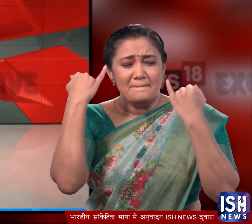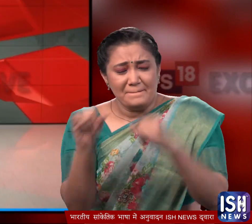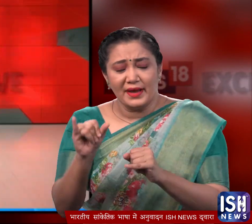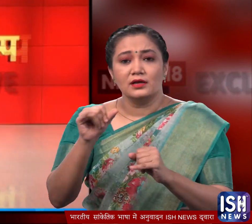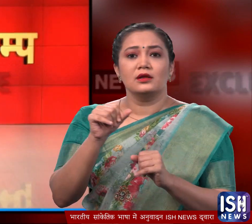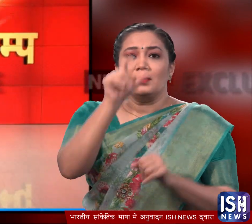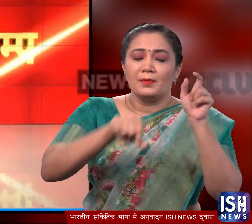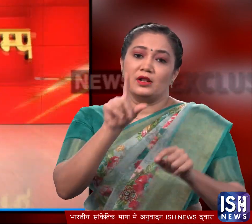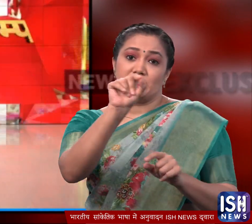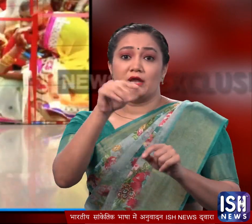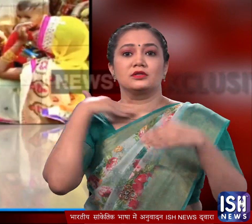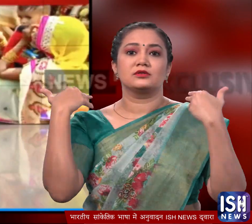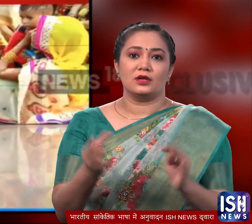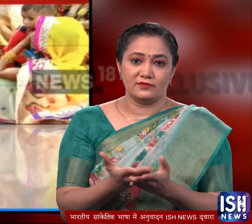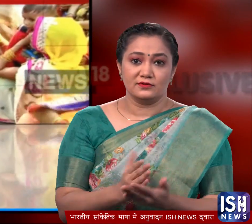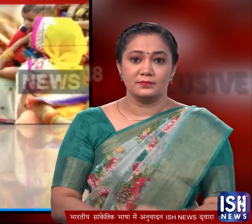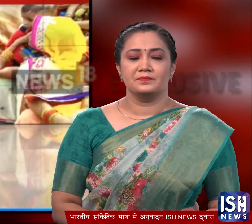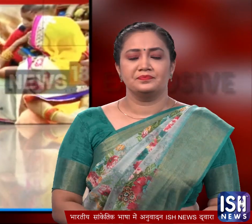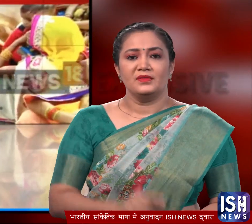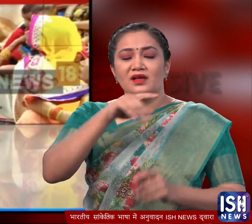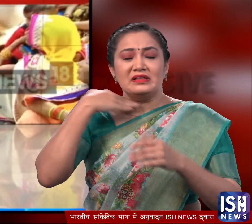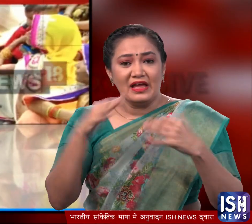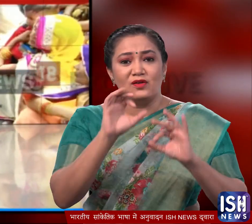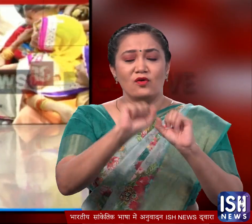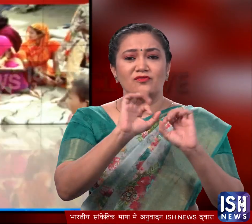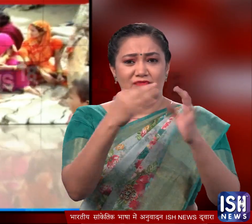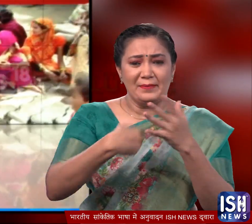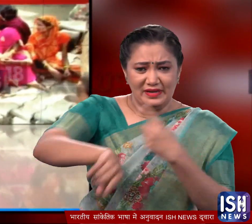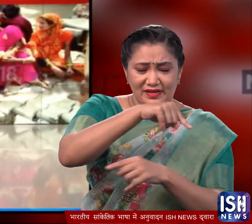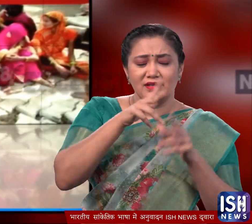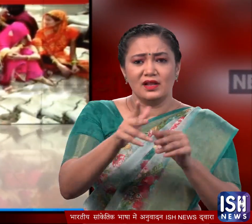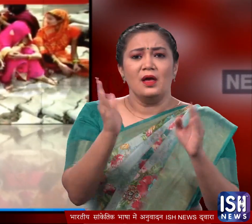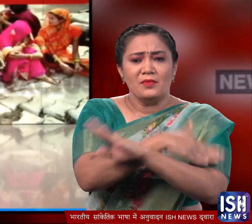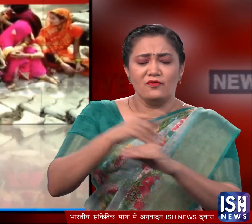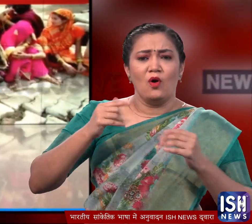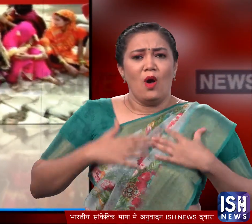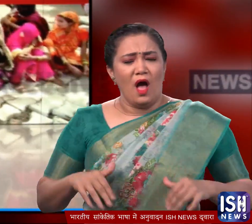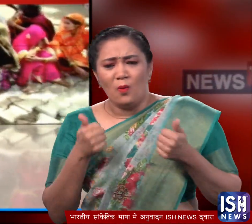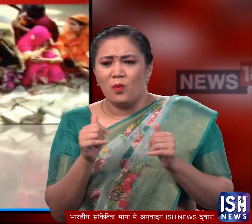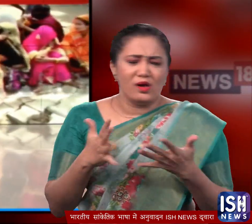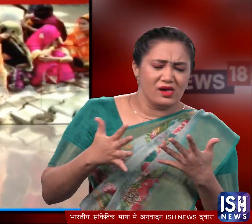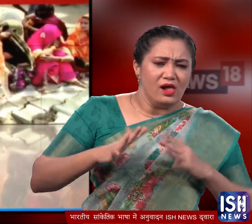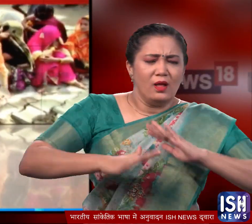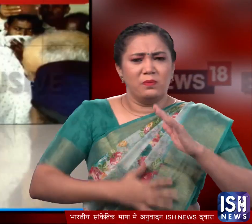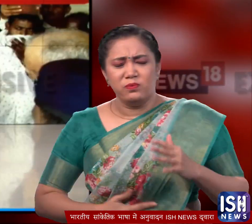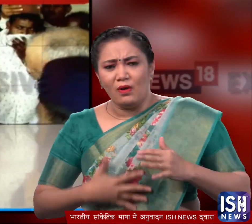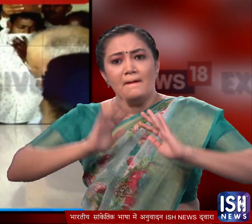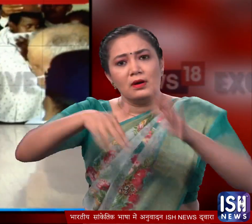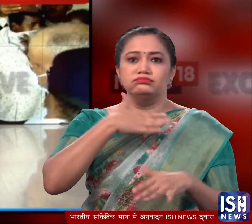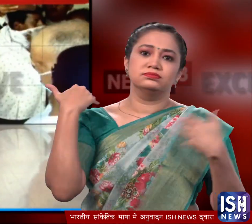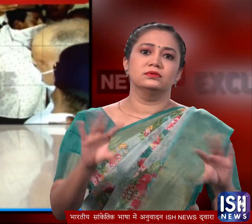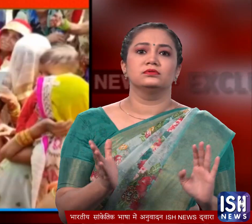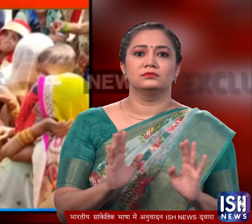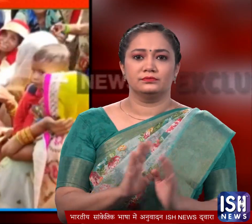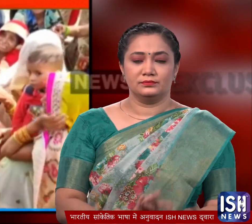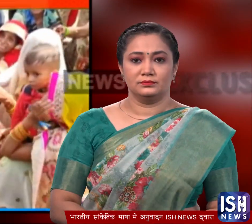पीने से 10 लोगों की मौत होने का आरोप लगा। जान गंवाने वालों के परिवार वालों ने बताया कि पहले उन लोगों की तबीयत बिगड़ी और फिर उन्होंने दम तोड़